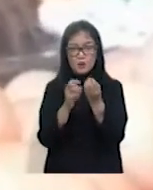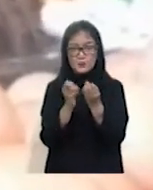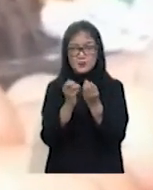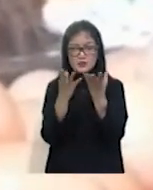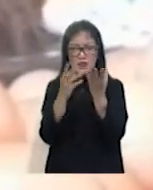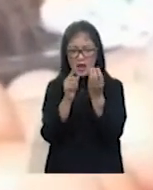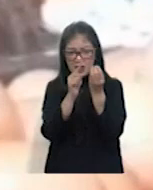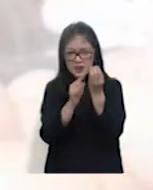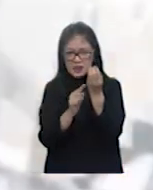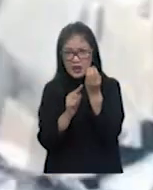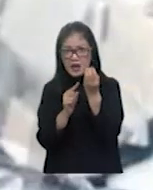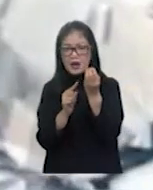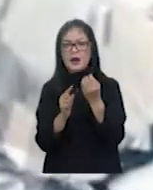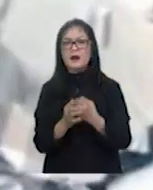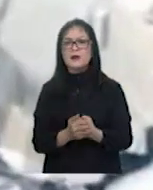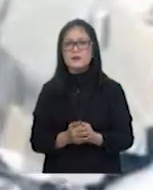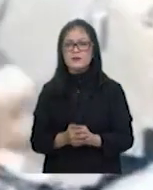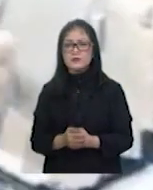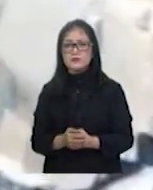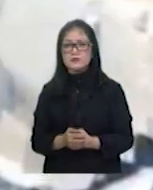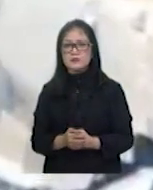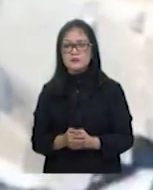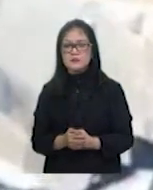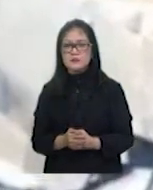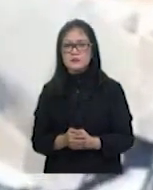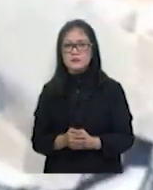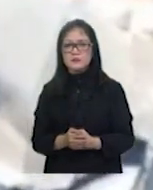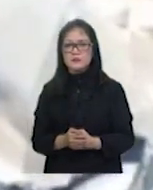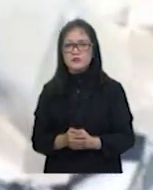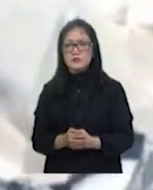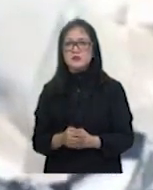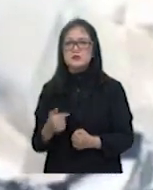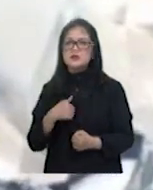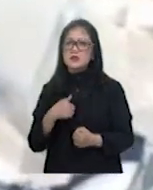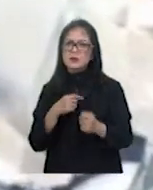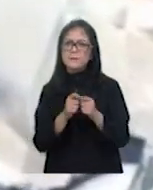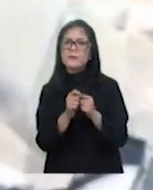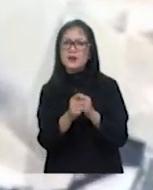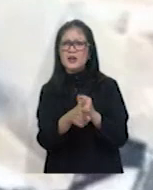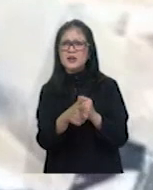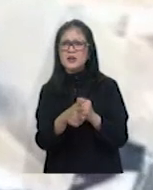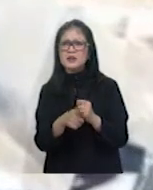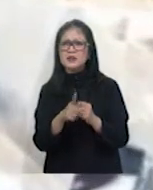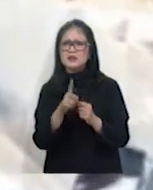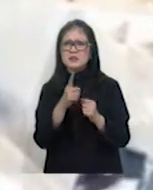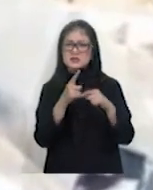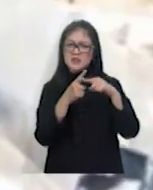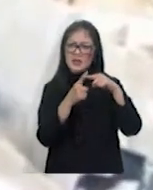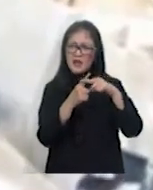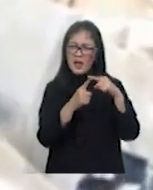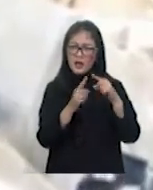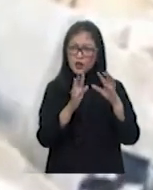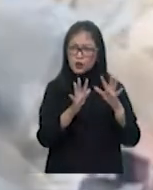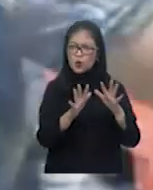pasaran. Ini belinya berapa, Bu? Ibu? Saya beli setengah karena. Oh, biasa belinya? Kilo, 2